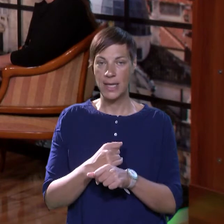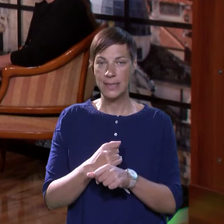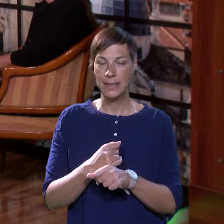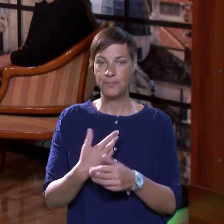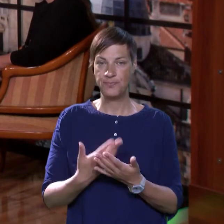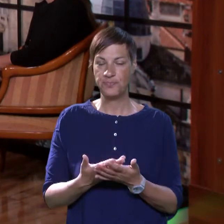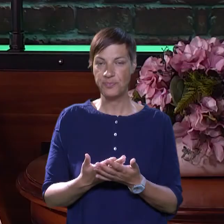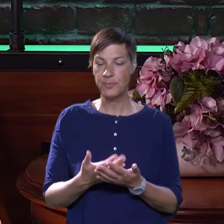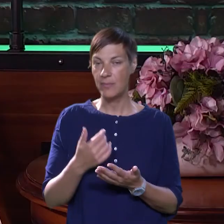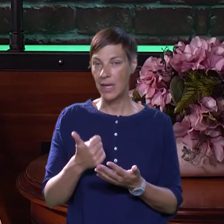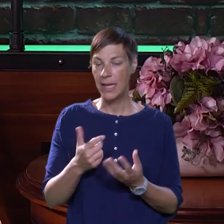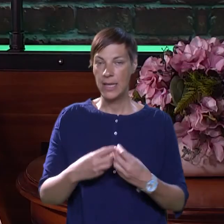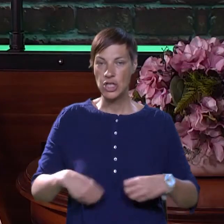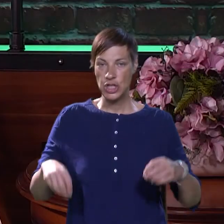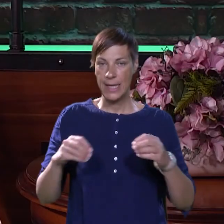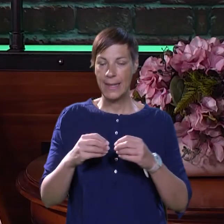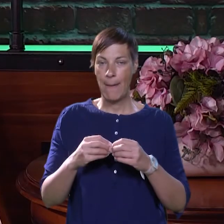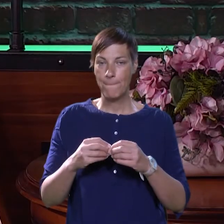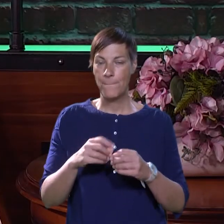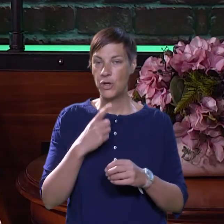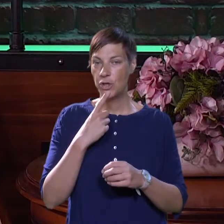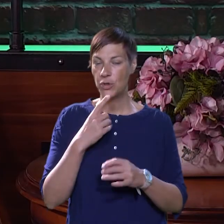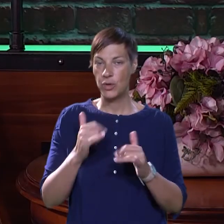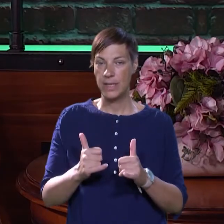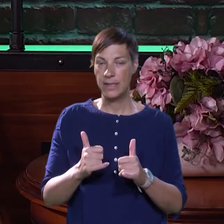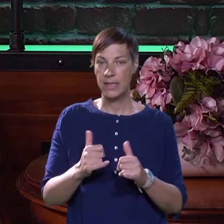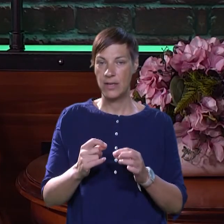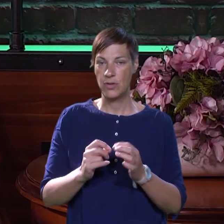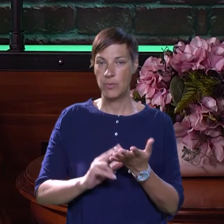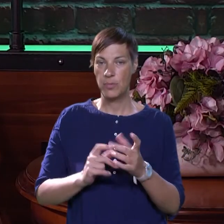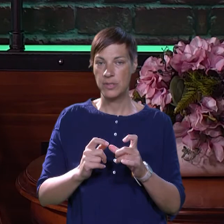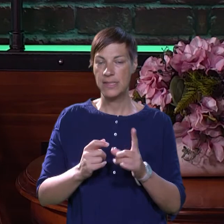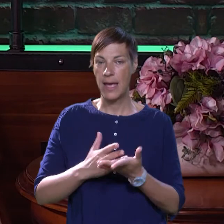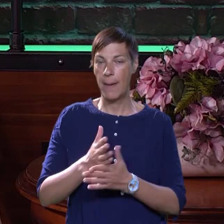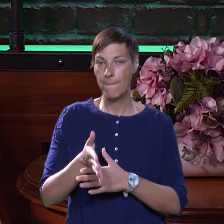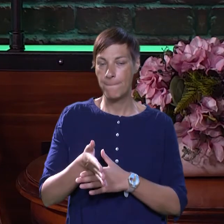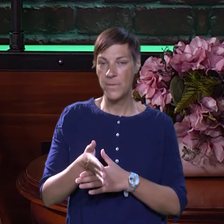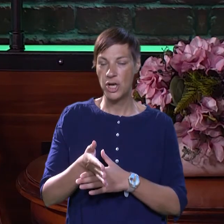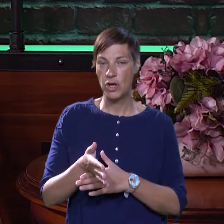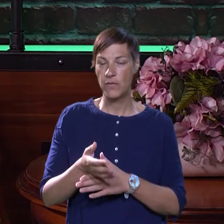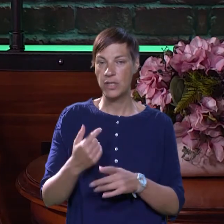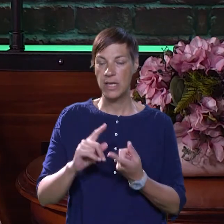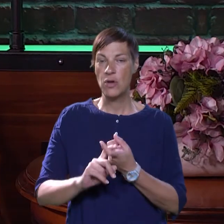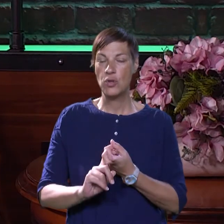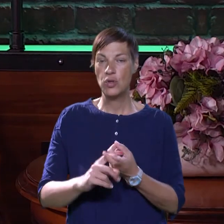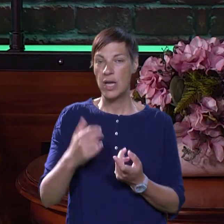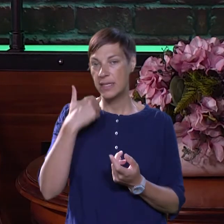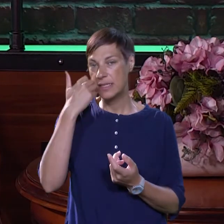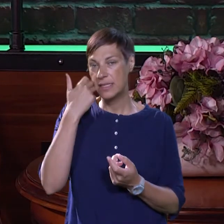radi. Ono što je jedan projekt koji trenutno udruga Bonsai provodi baš u partnerstvu sa Crvenim